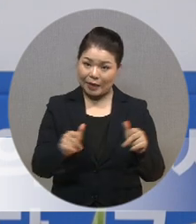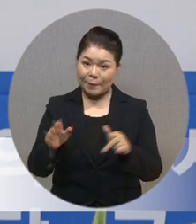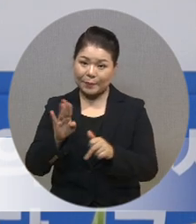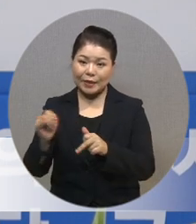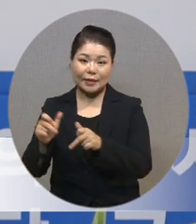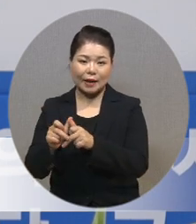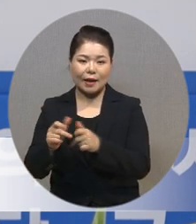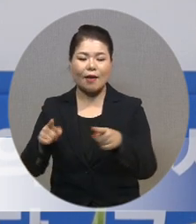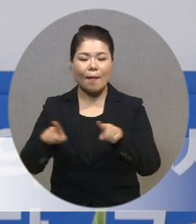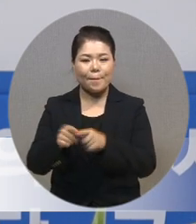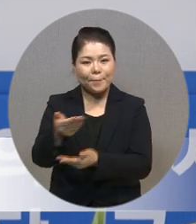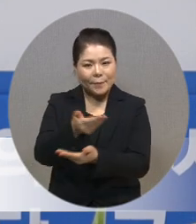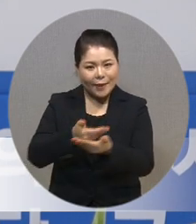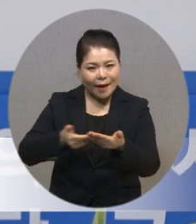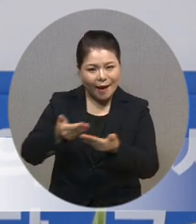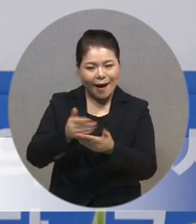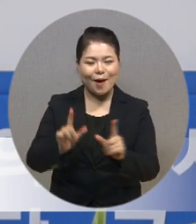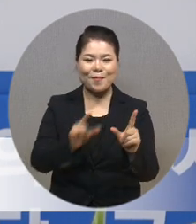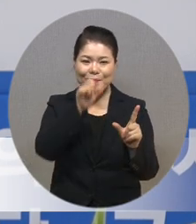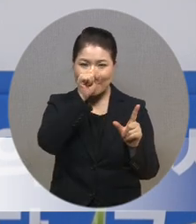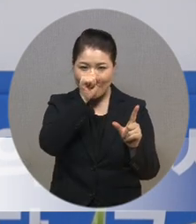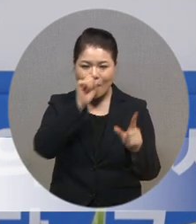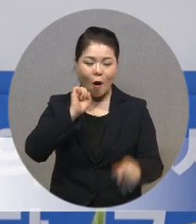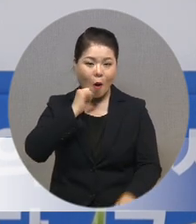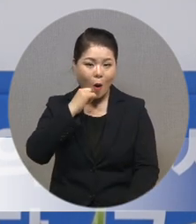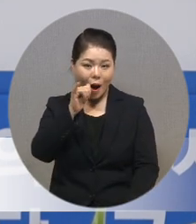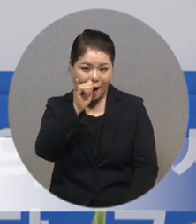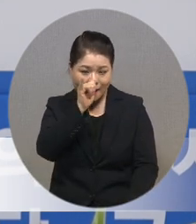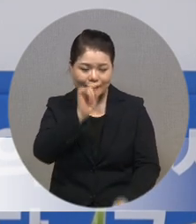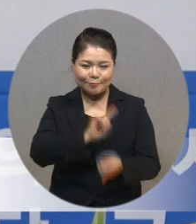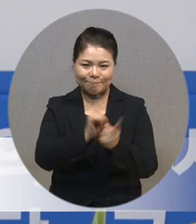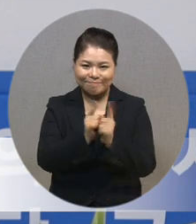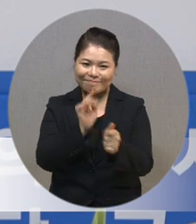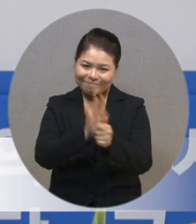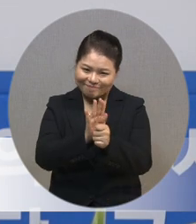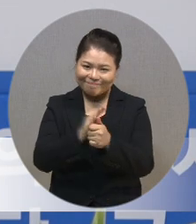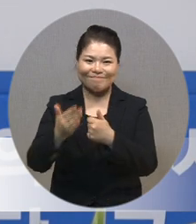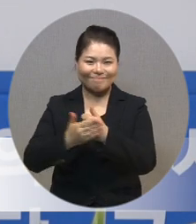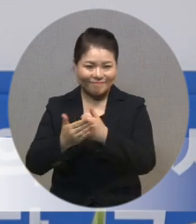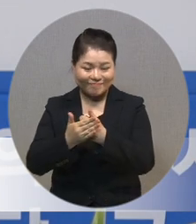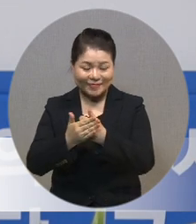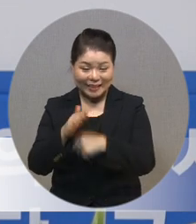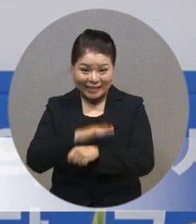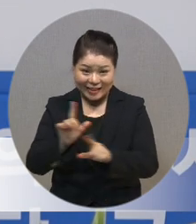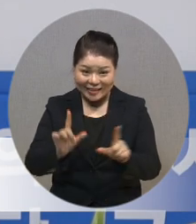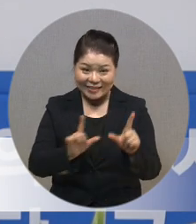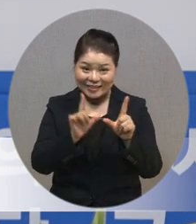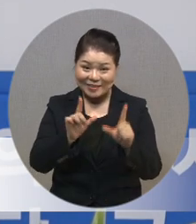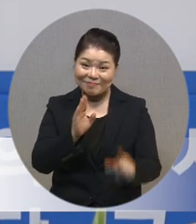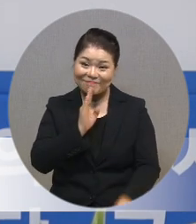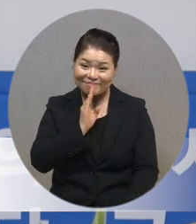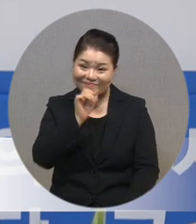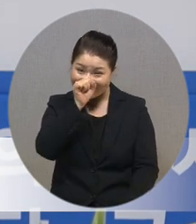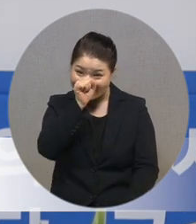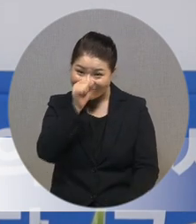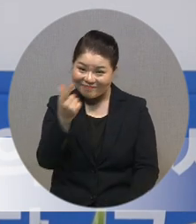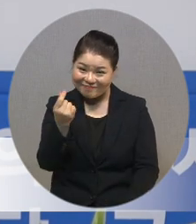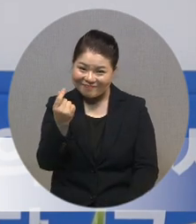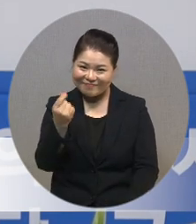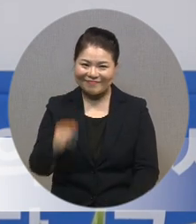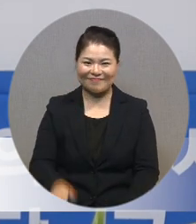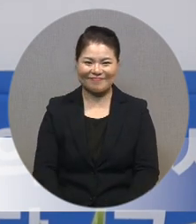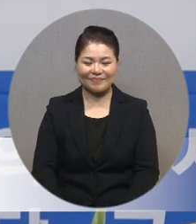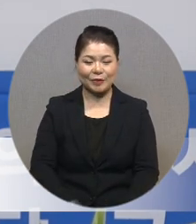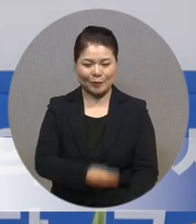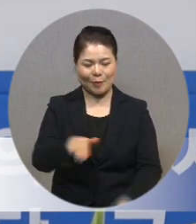같습니다. 서로 이제 조금 어려운 부분들을 서로 도와가면서 같이 잘살수 있는 나라가 그리고 좋은 나라가 아니겠습니까? 우리 전부